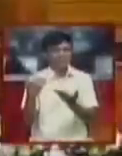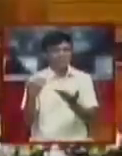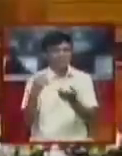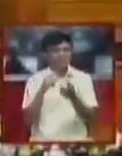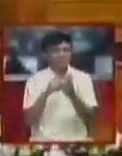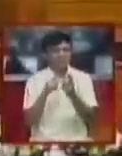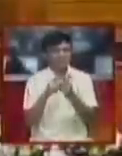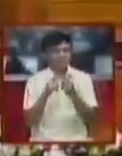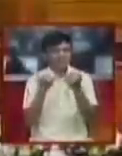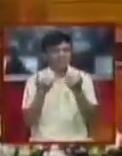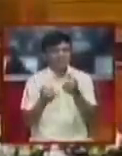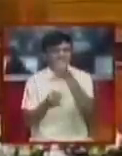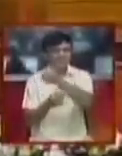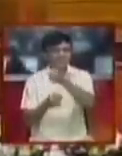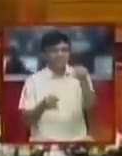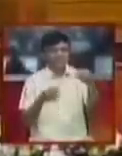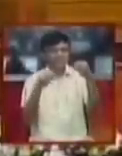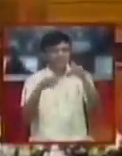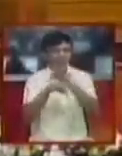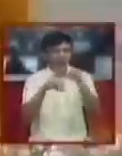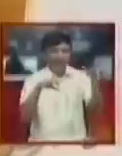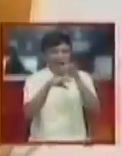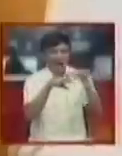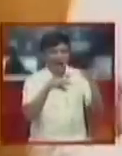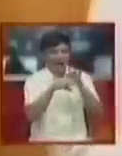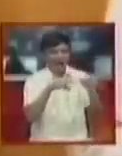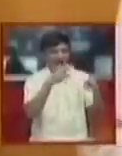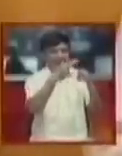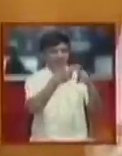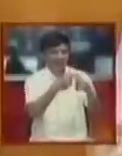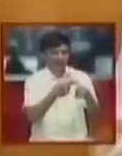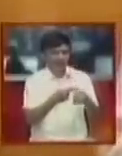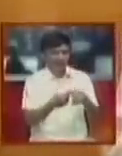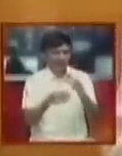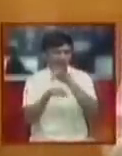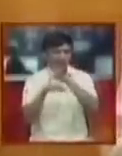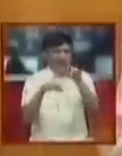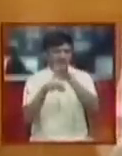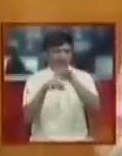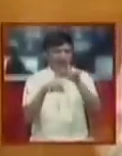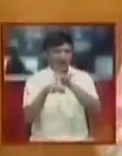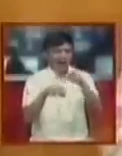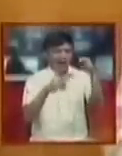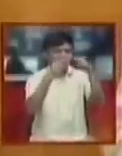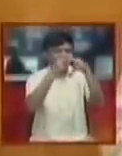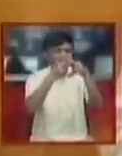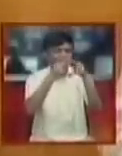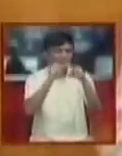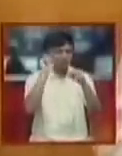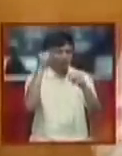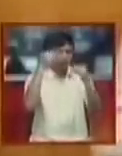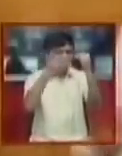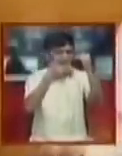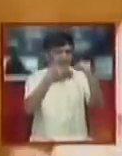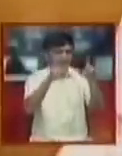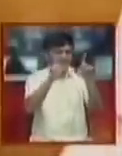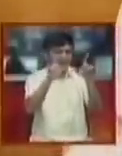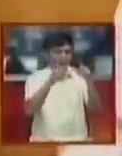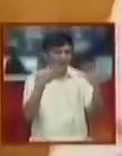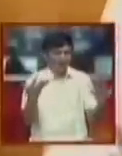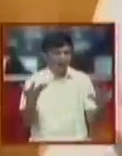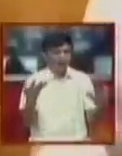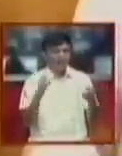Iniimbestiga na rin ang mga teacher na hindi lumilitaw ang pangalan sa talaan ng Professional Regulation Commission, gayon din ang mga tauhan